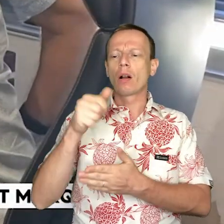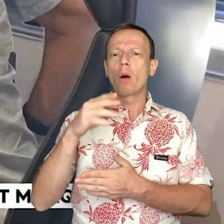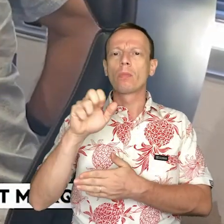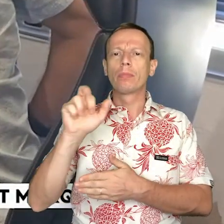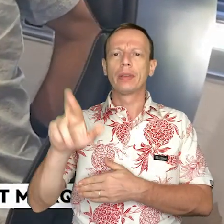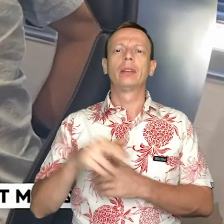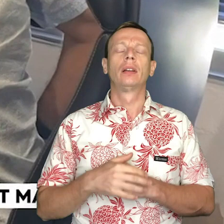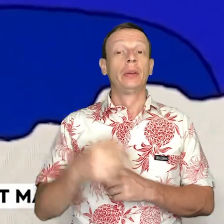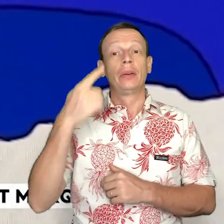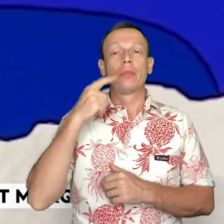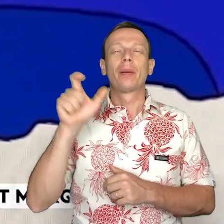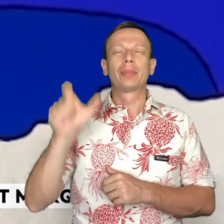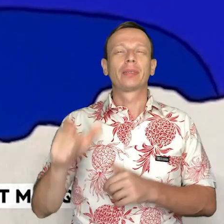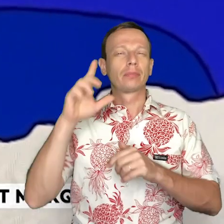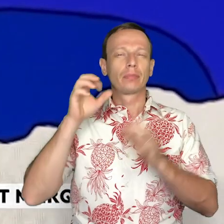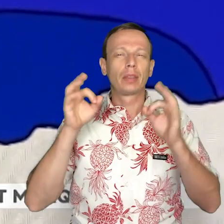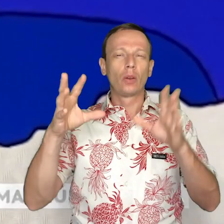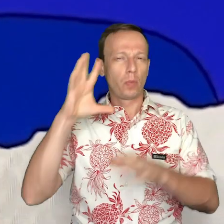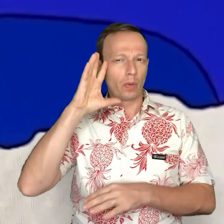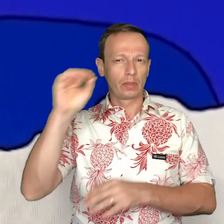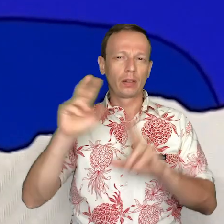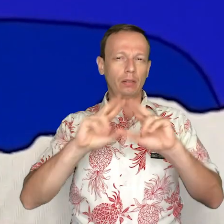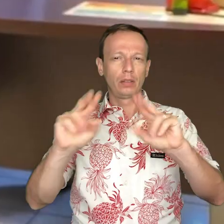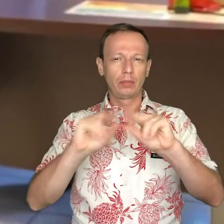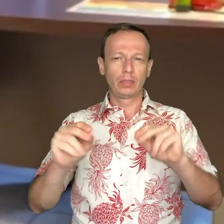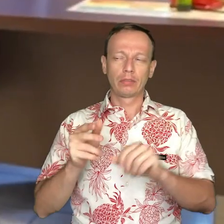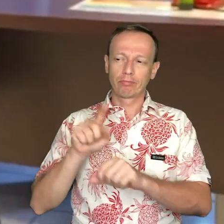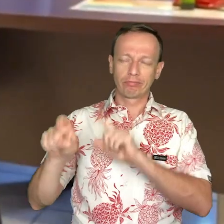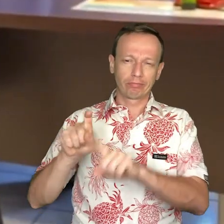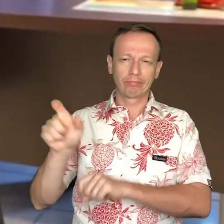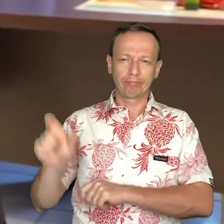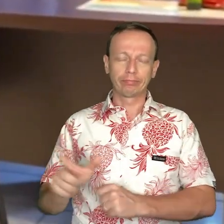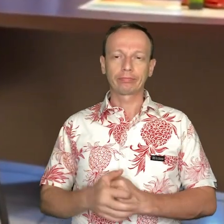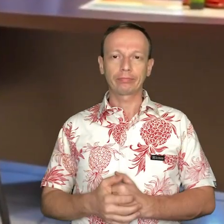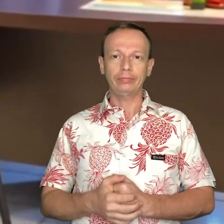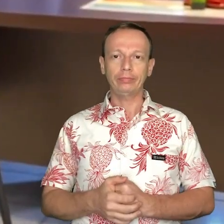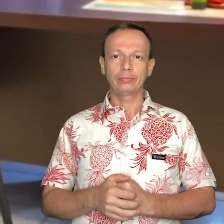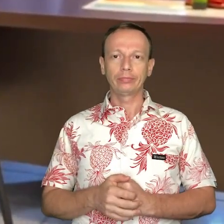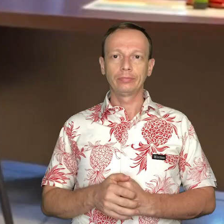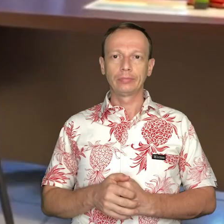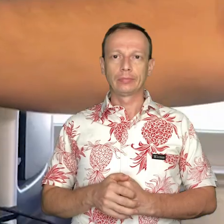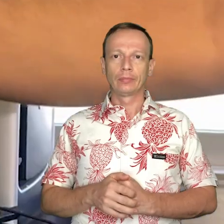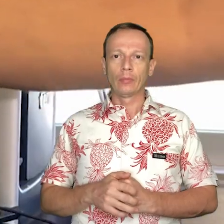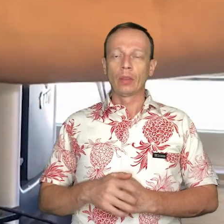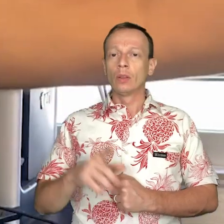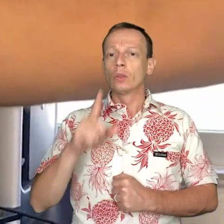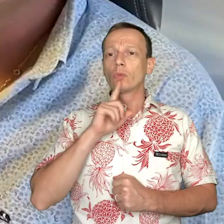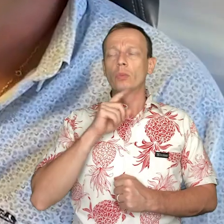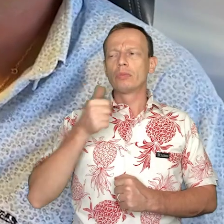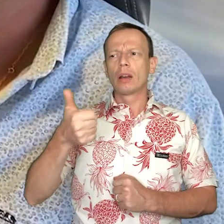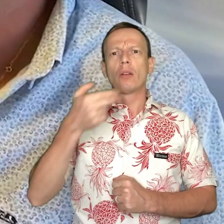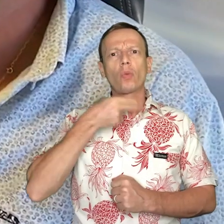Gambier. On écoute Sébastien Hugoni, météorologue, il répond aux questions d'Ismaël Tahiata et Petita Savea.